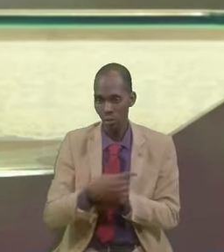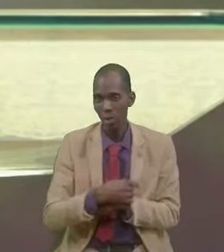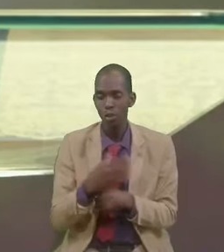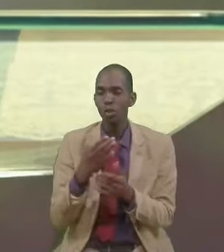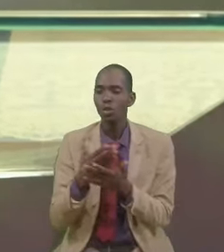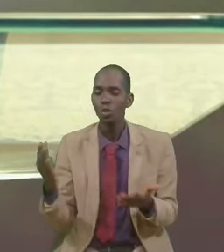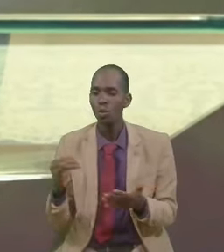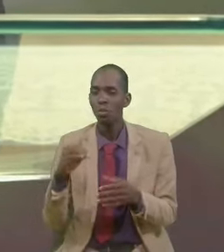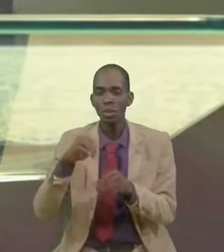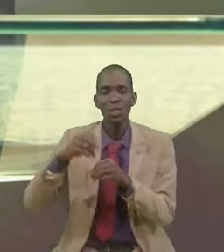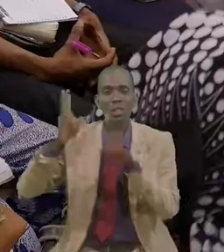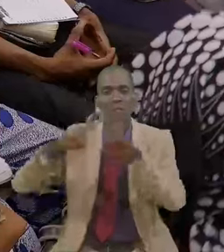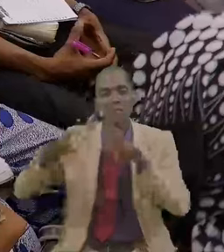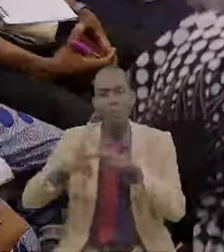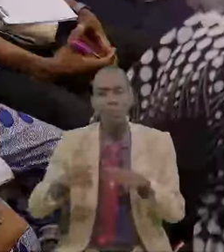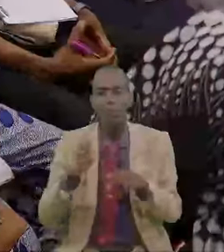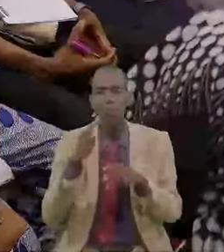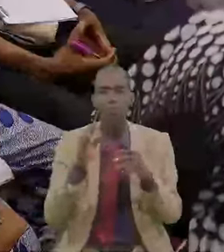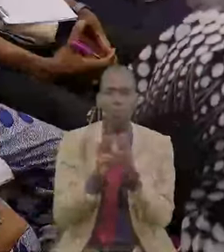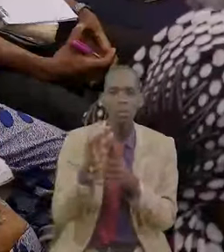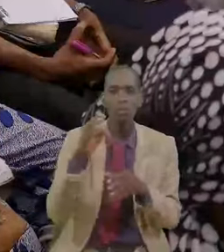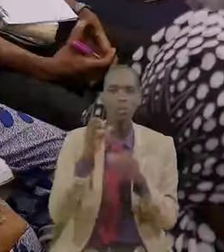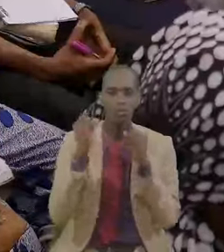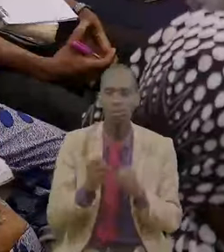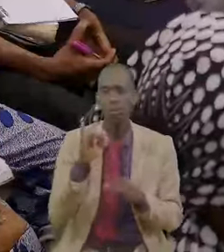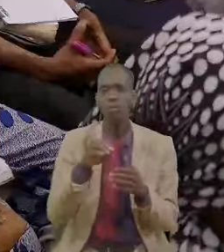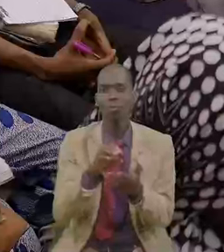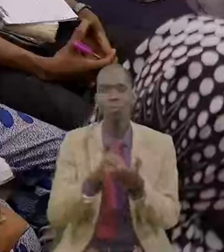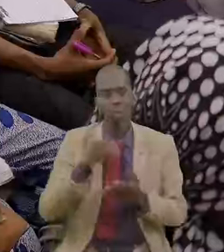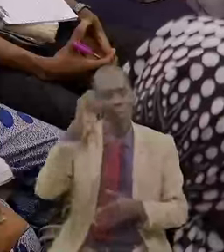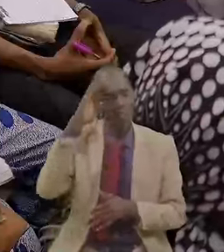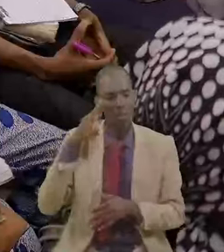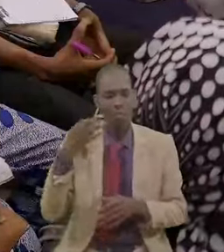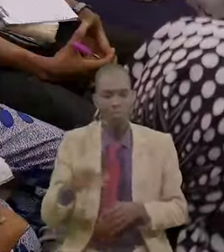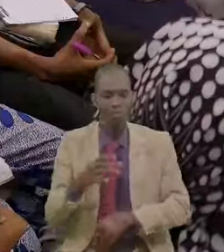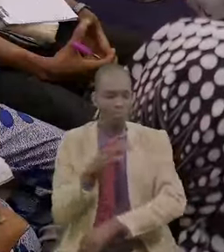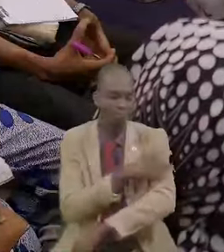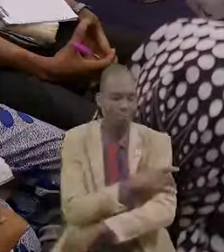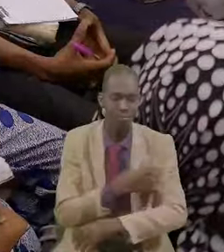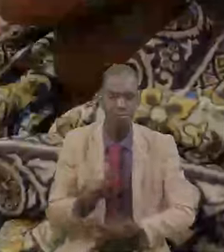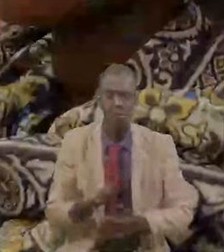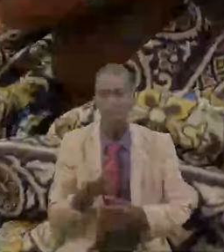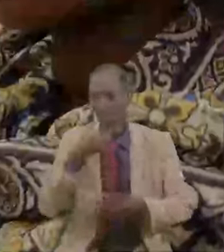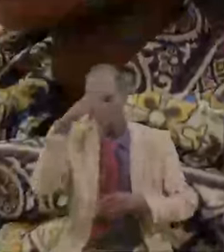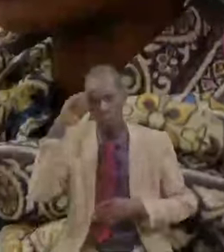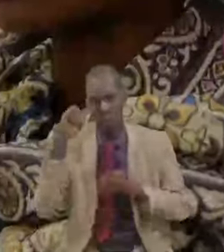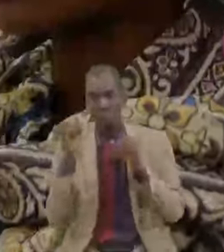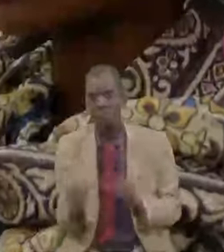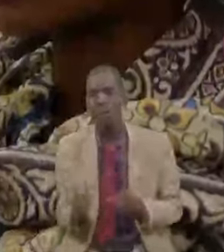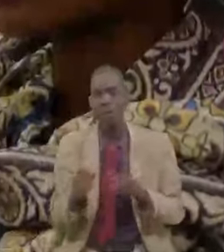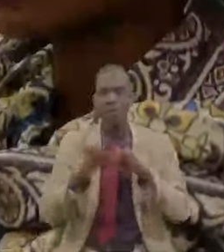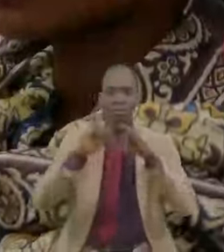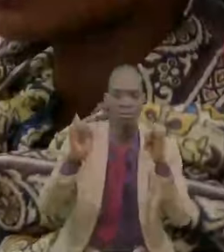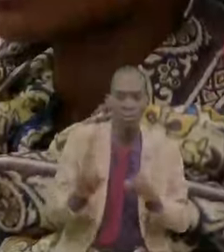ce sont les puissances maléfiques, parfois c'est la puissance magique, parfois c'est le pouvoir magique, c'est le talisman, ce sont les idoles. Et du